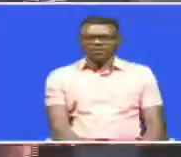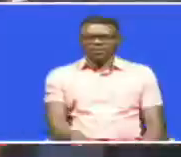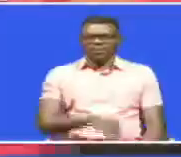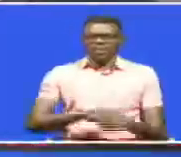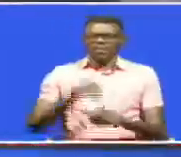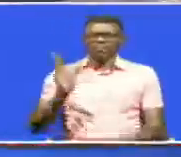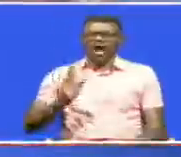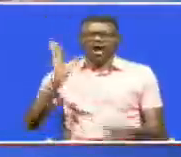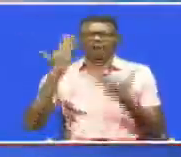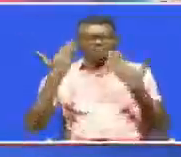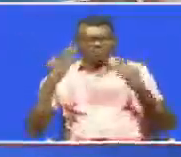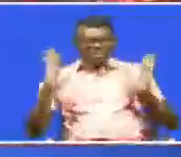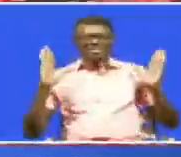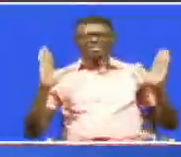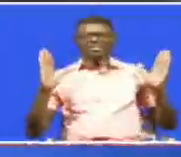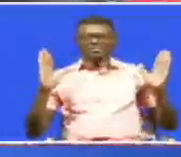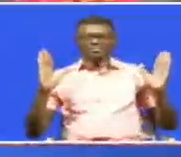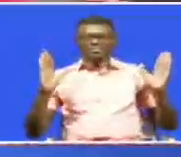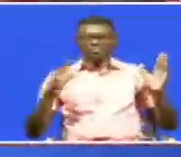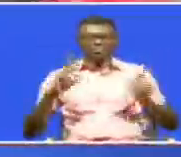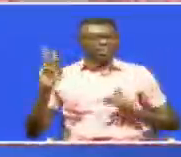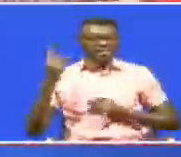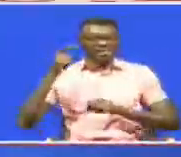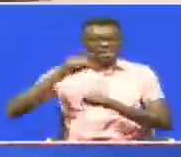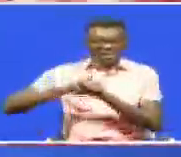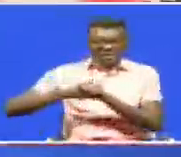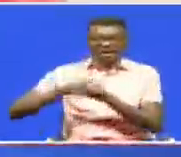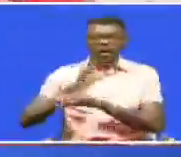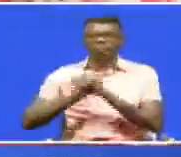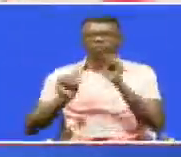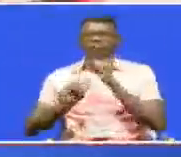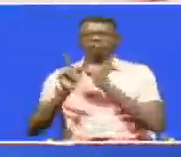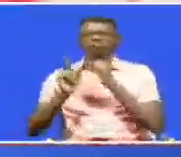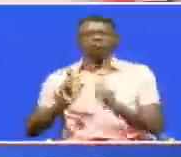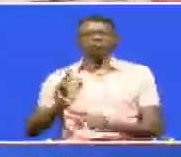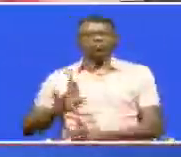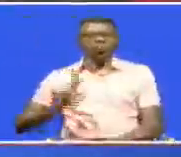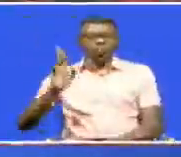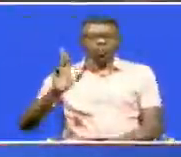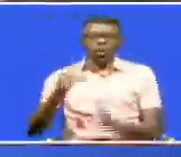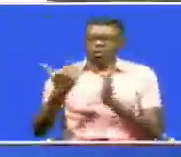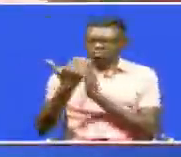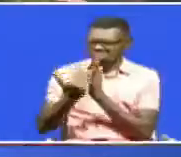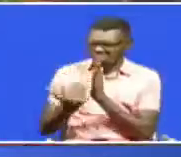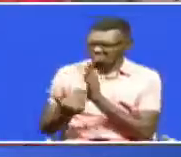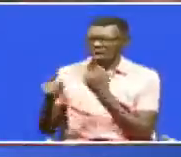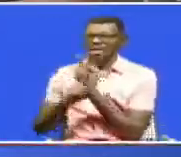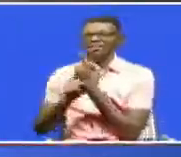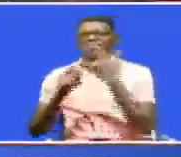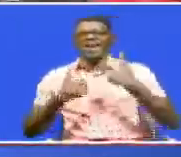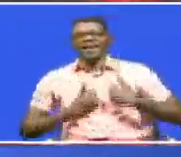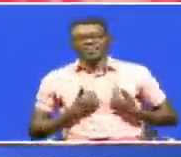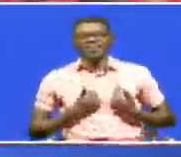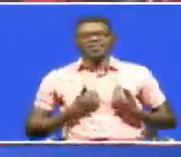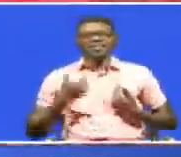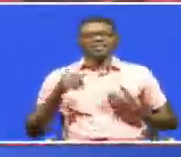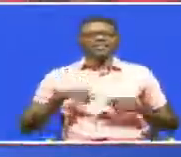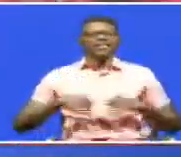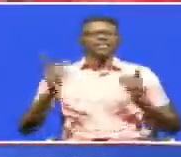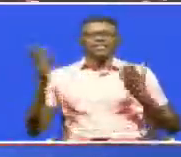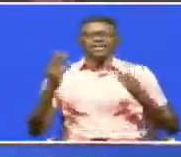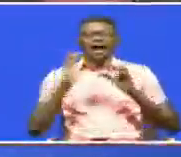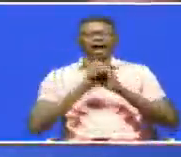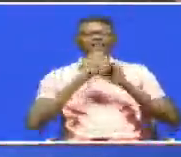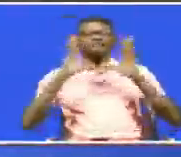Alipokula kiapo cha utawala kwa muhula wa pili, Rais Uhuru Kenyatta aliratibu mikakati kabambe aliazimia kuanzisha